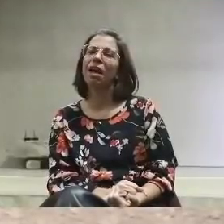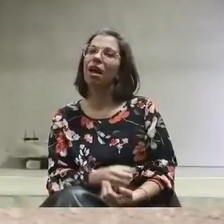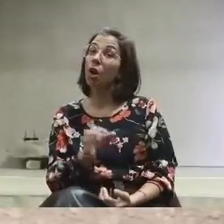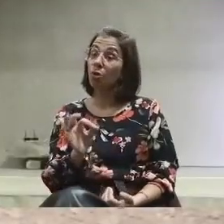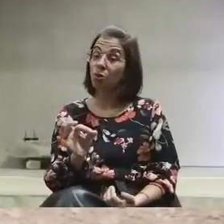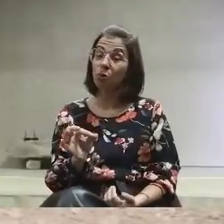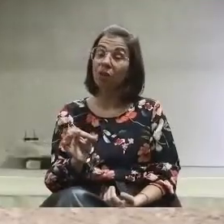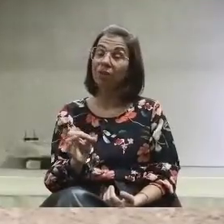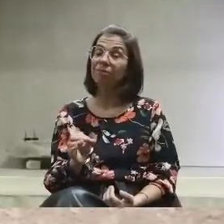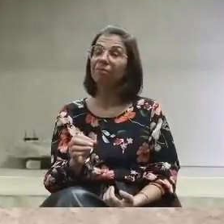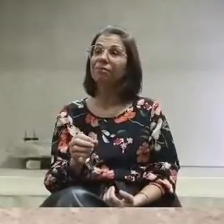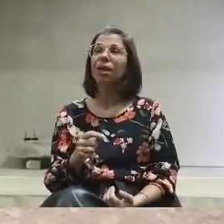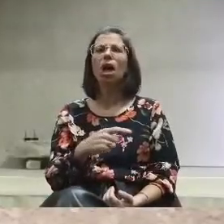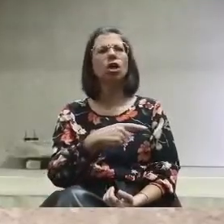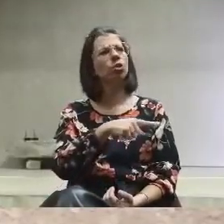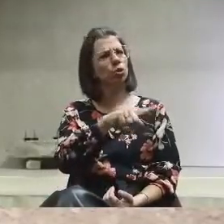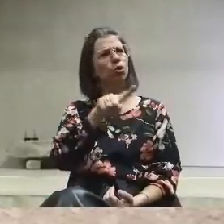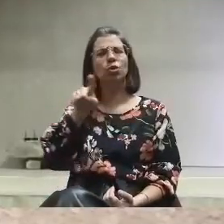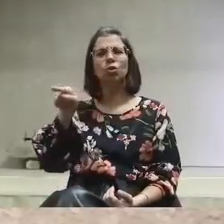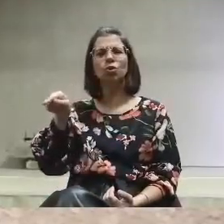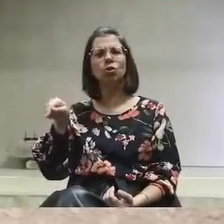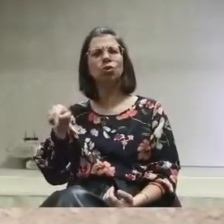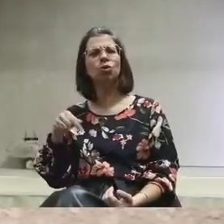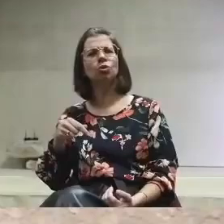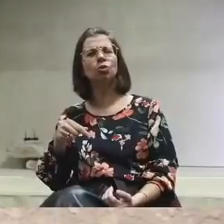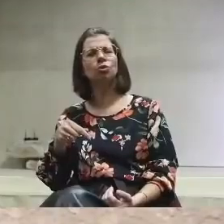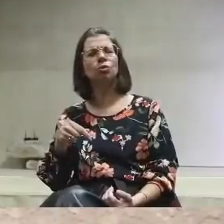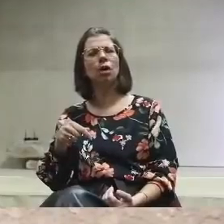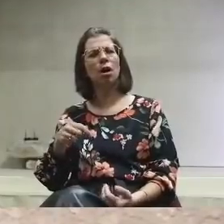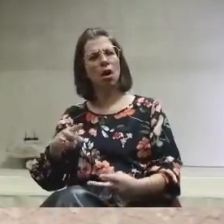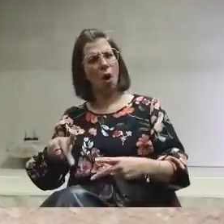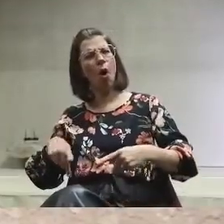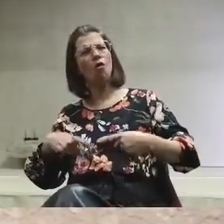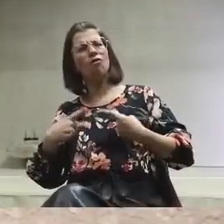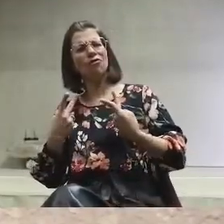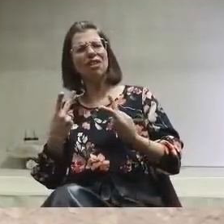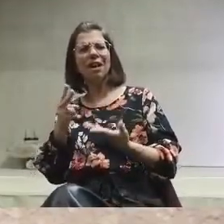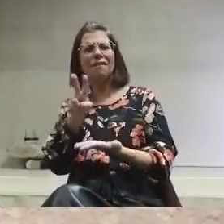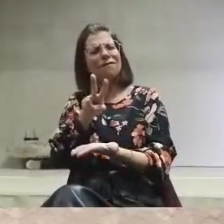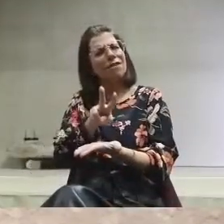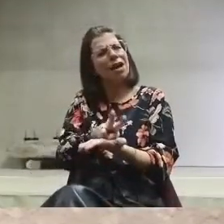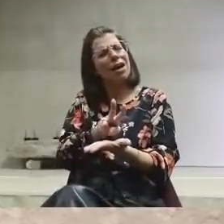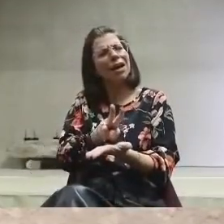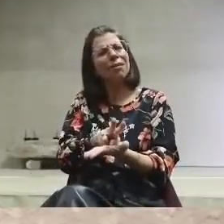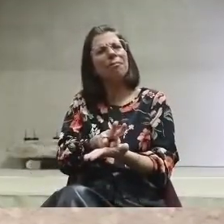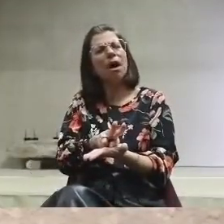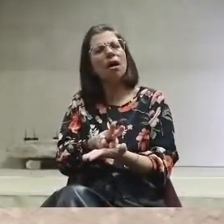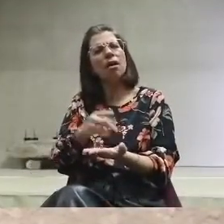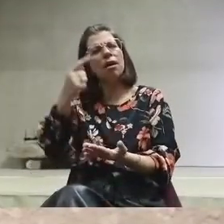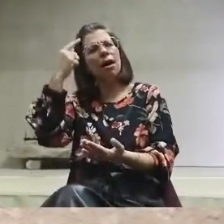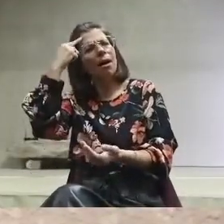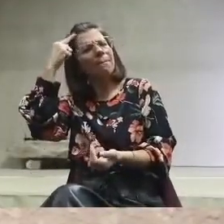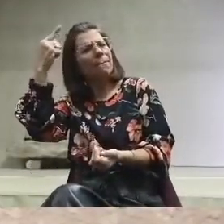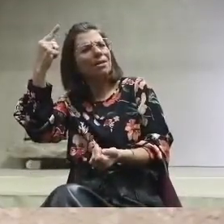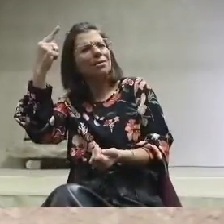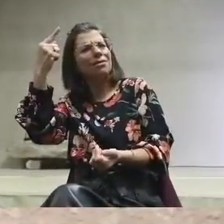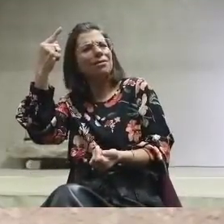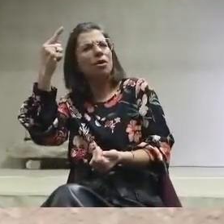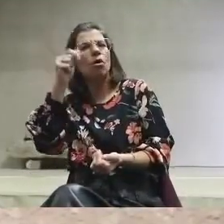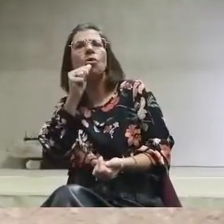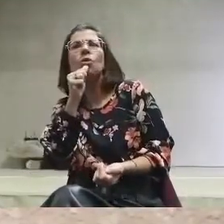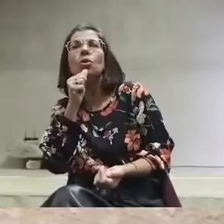vivons au bénéfice de tout ce que Christ a accompli à la croix du Calvaire? Est-ce